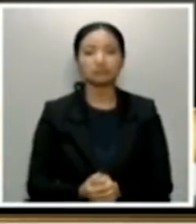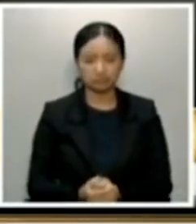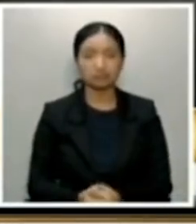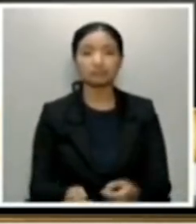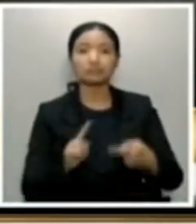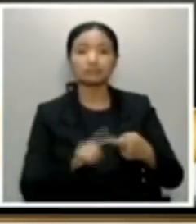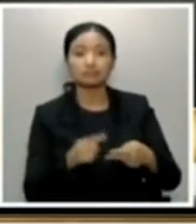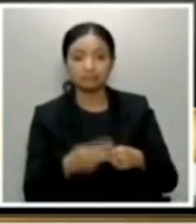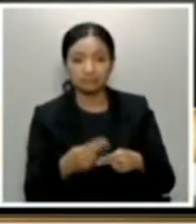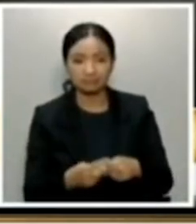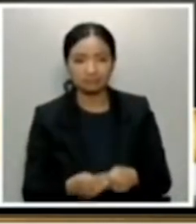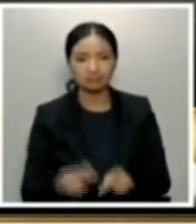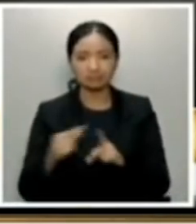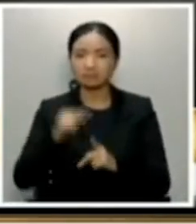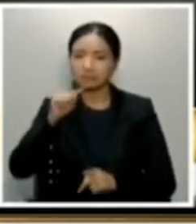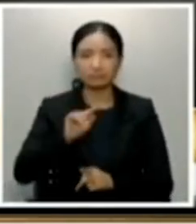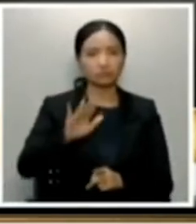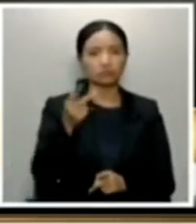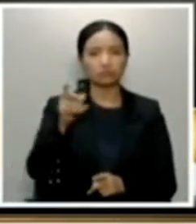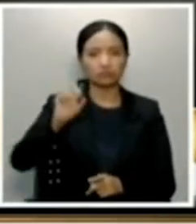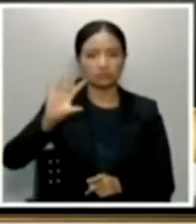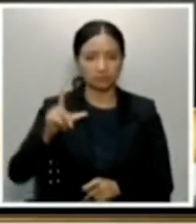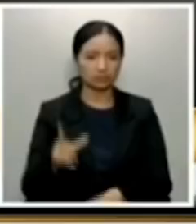กชื่อว่าคำสั่งหัวหน้าคสช.ที่